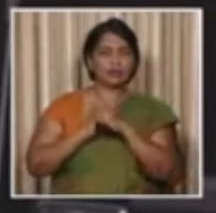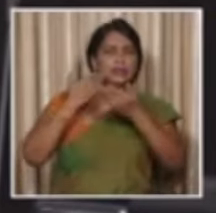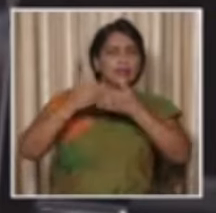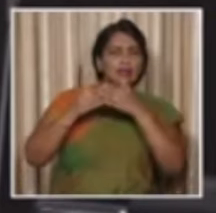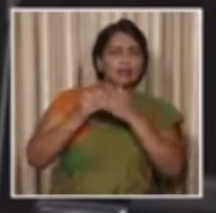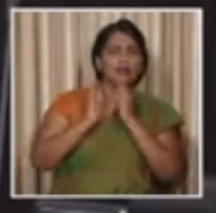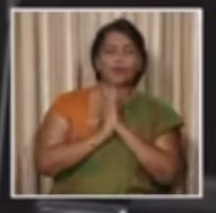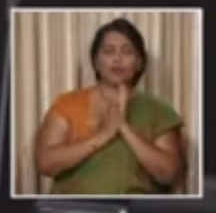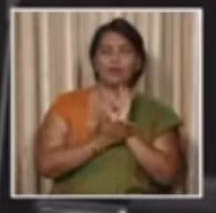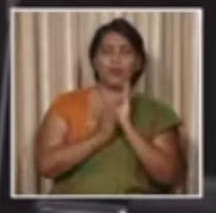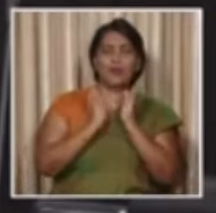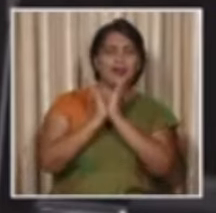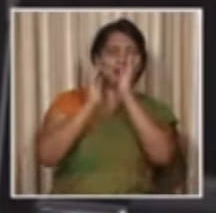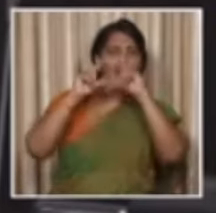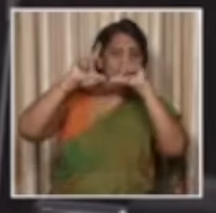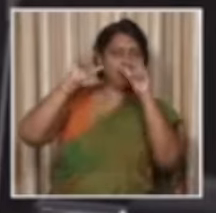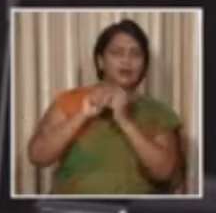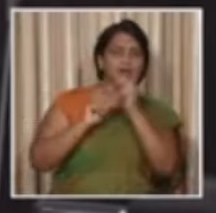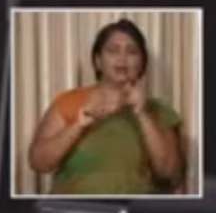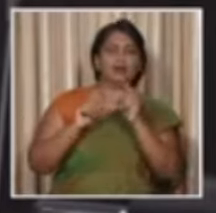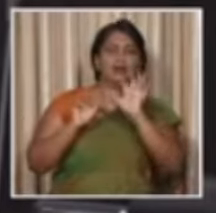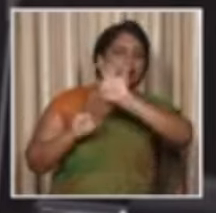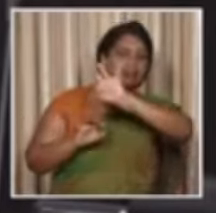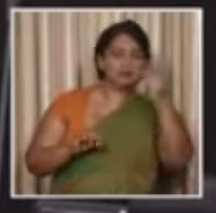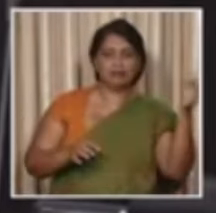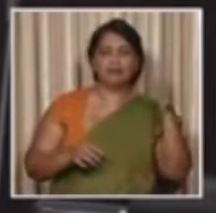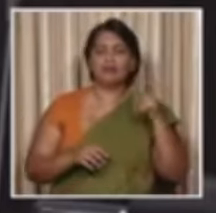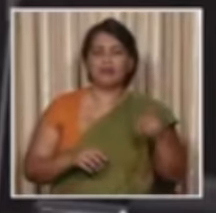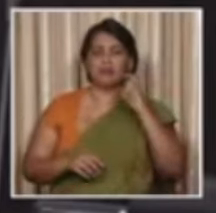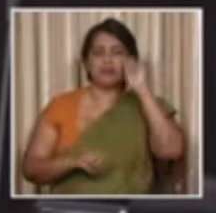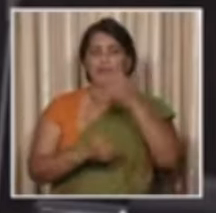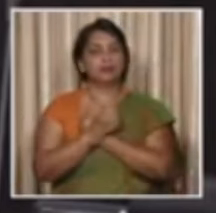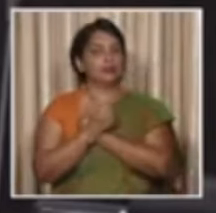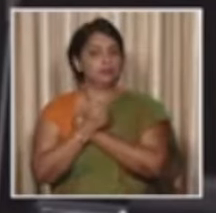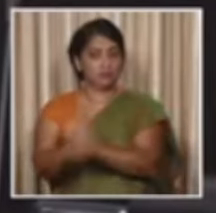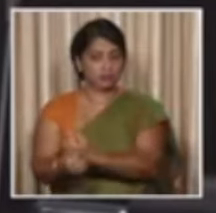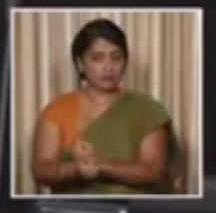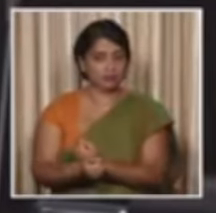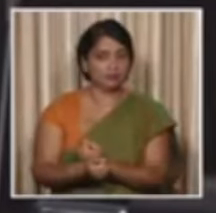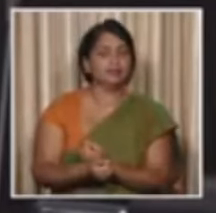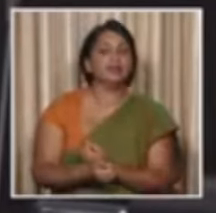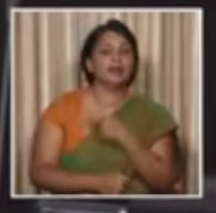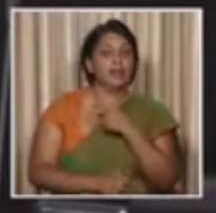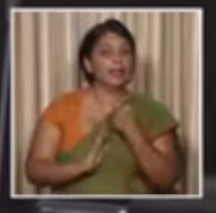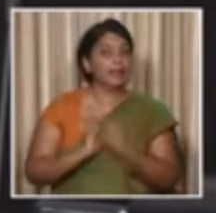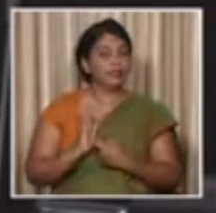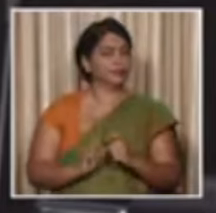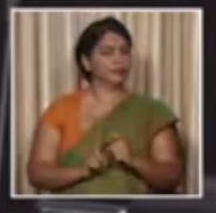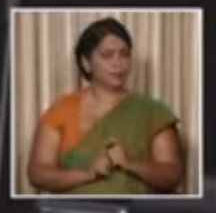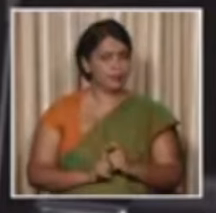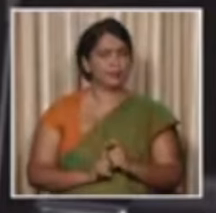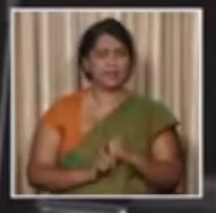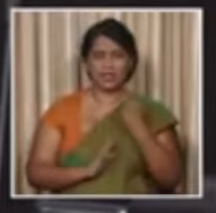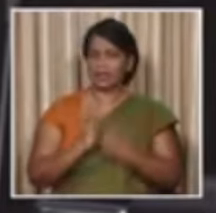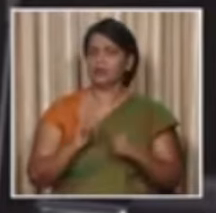හැදිච්ච බෝගහක් බෝ පැලයක් ඒ බෝපැලේ ගලවල දැම්ම කියලා ඒ මිනිස්සයා අත්අඩංගුවට ගත්තා. මේ නීතිය දැඩි කරලා තියෙන්නේ මේ